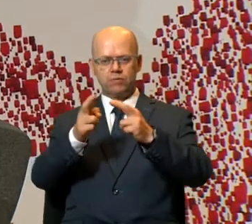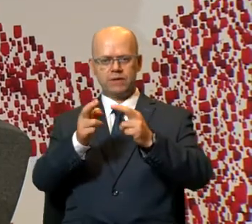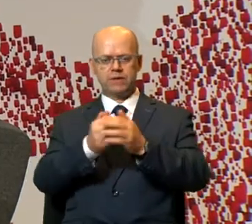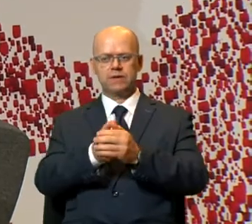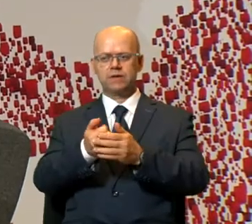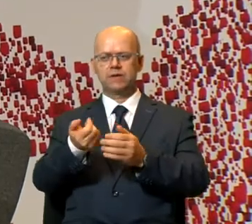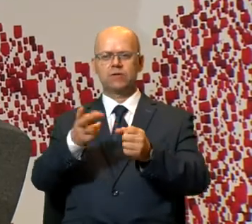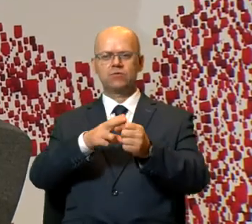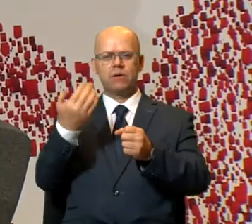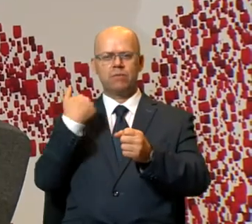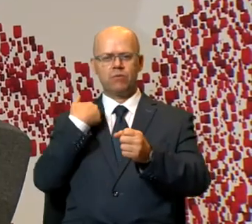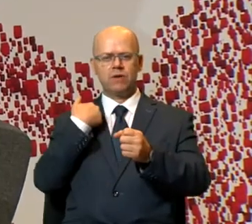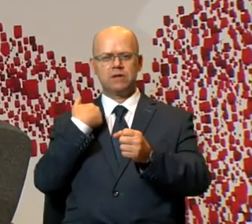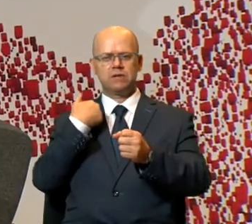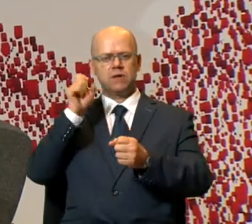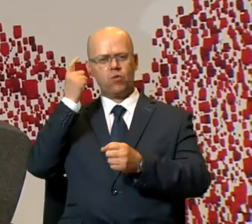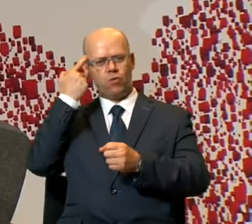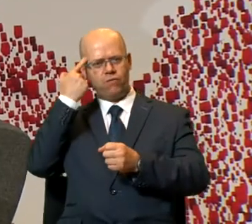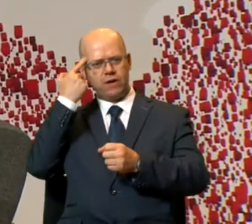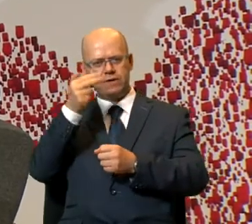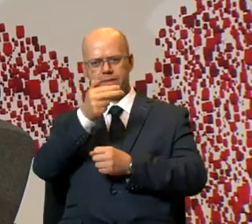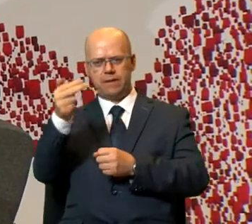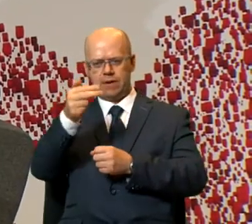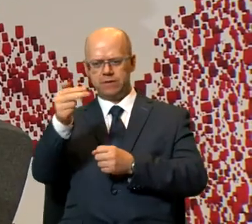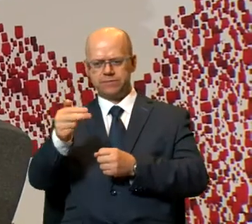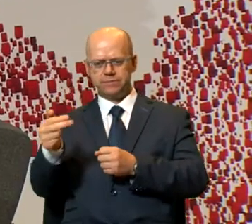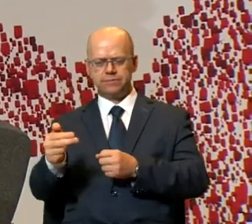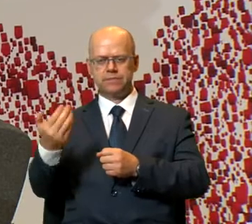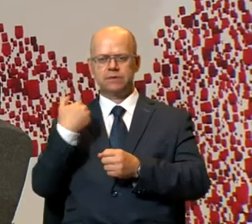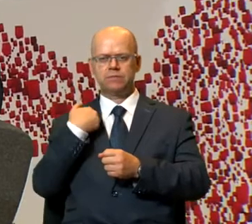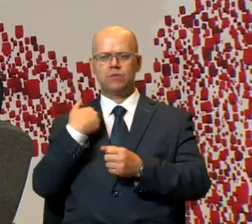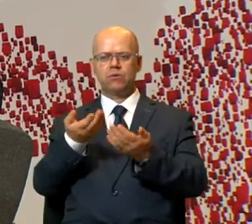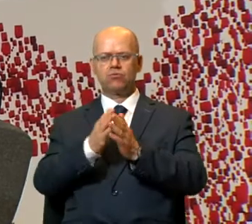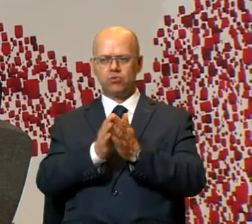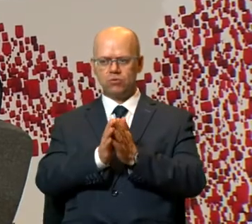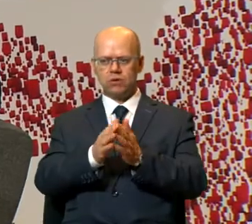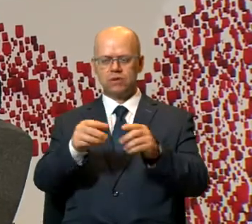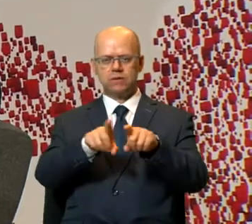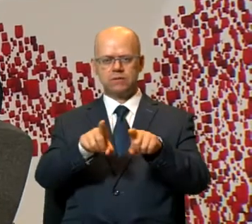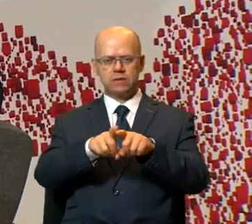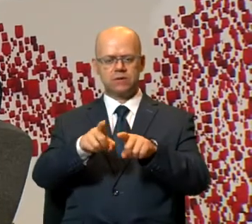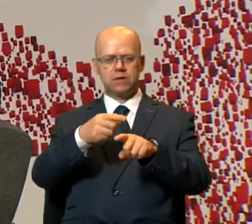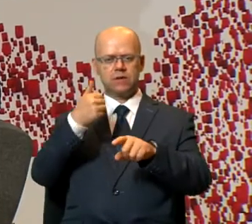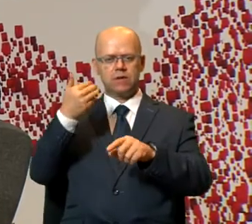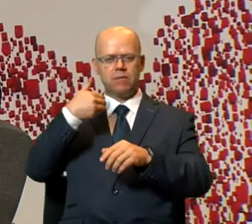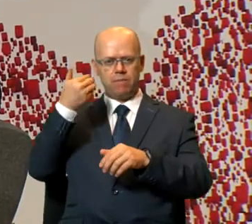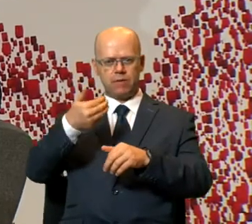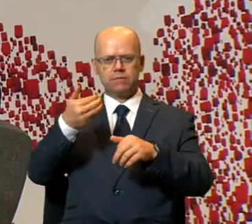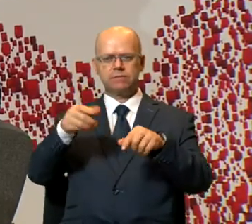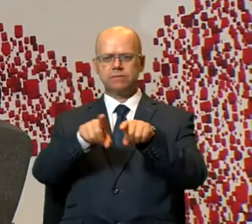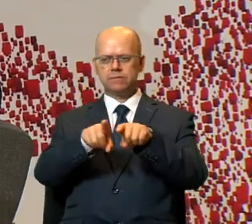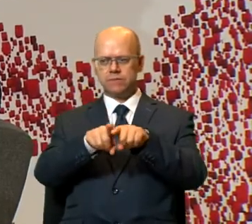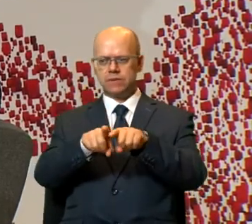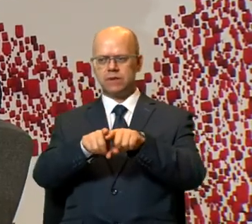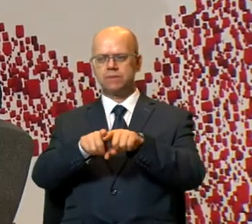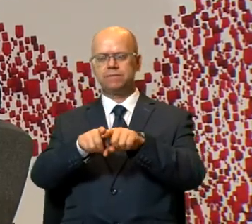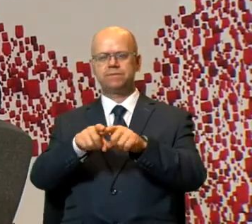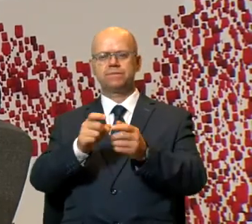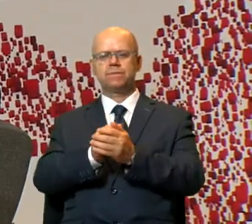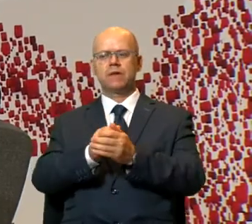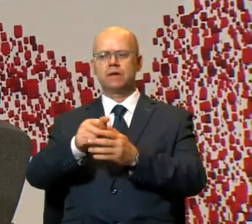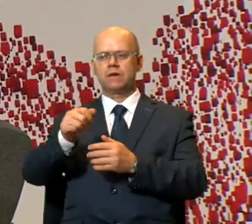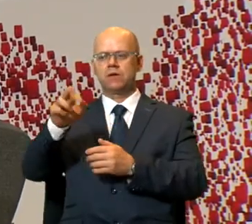są kluczowymi tematami książki, o której wspominał zarówno Basil Kerski, jak też sami autor Hartmut